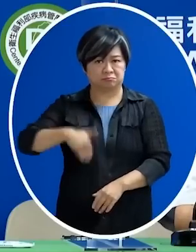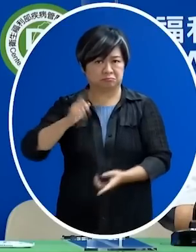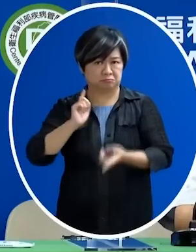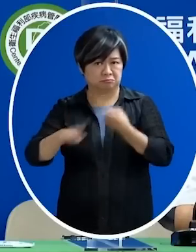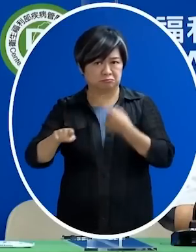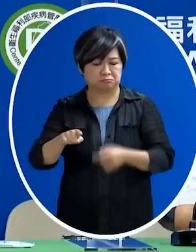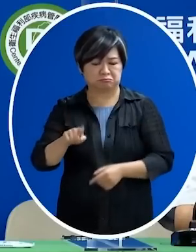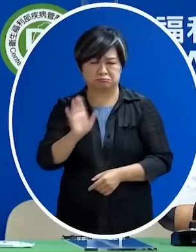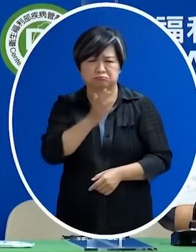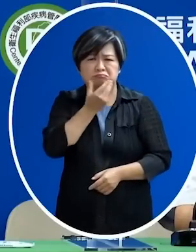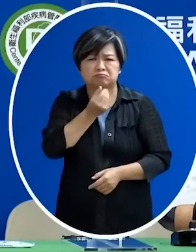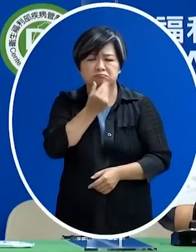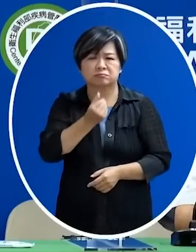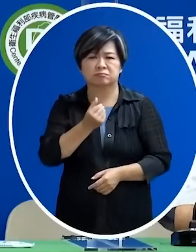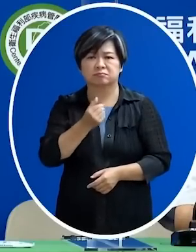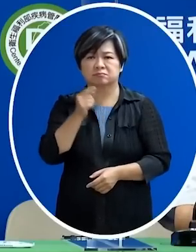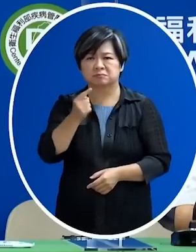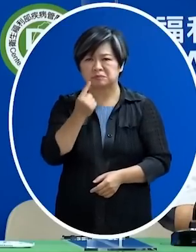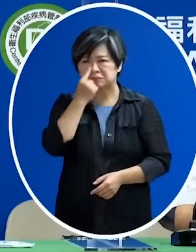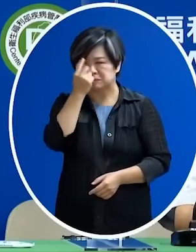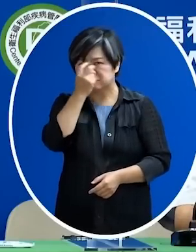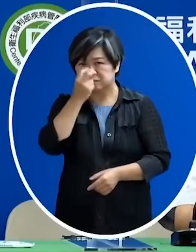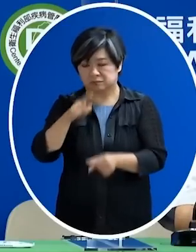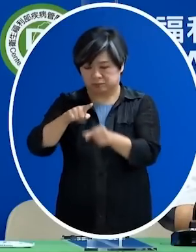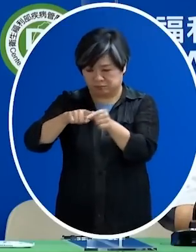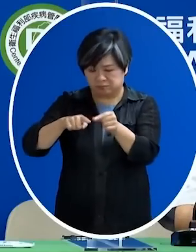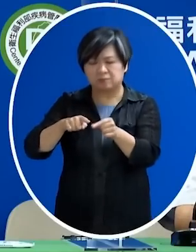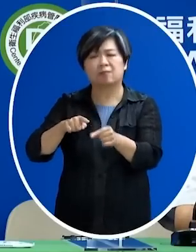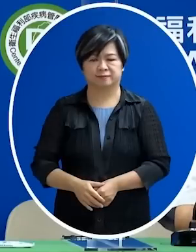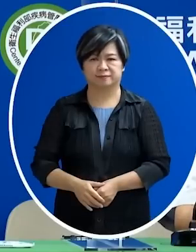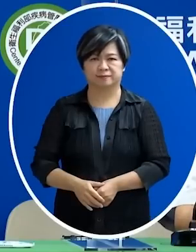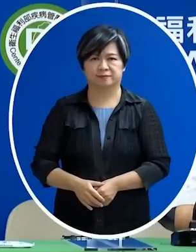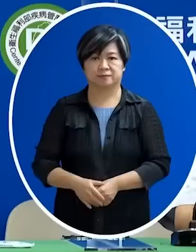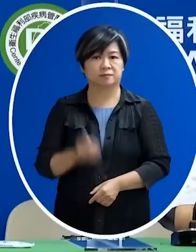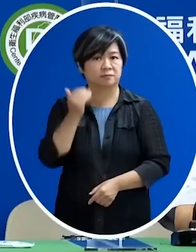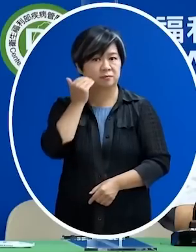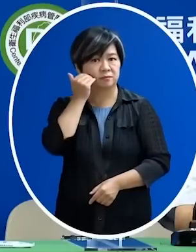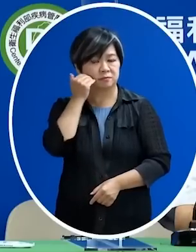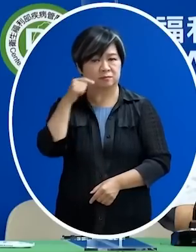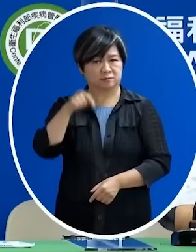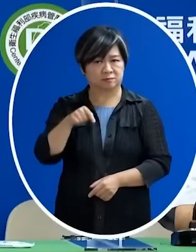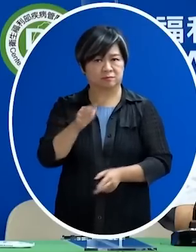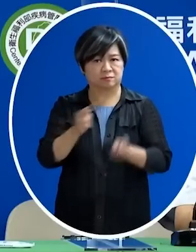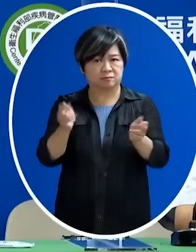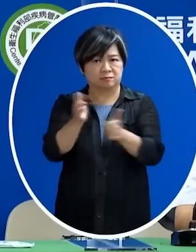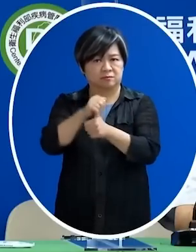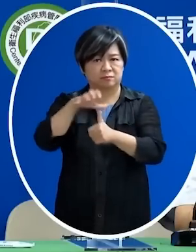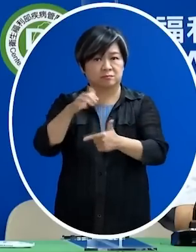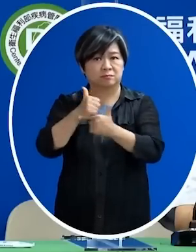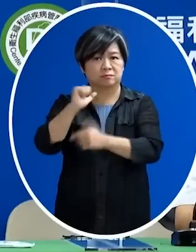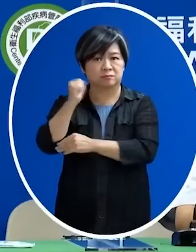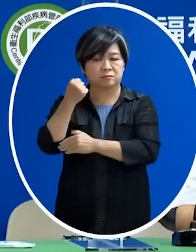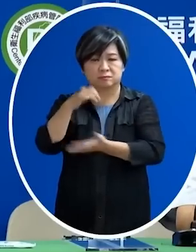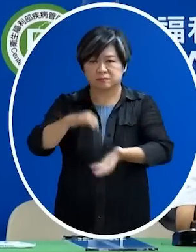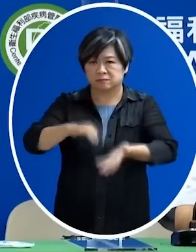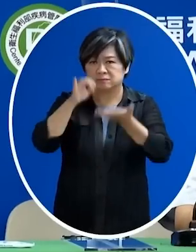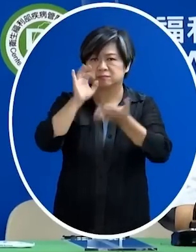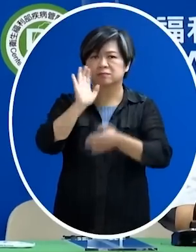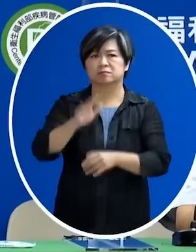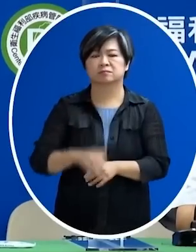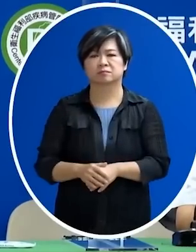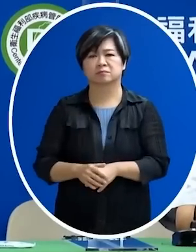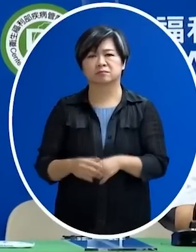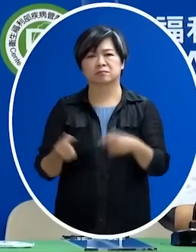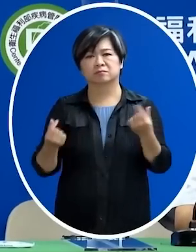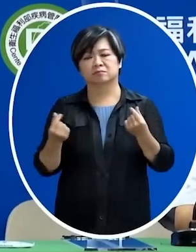这个民众，那建议快筛后阴性再去参加活动。如果说指挥中心有什么建议，我是希望说在没有吃